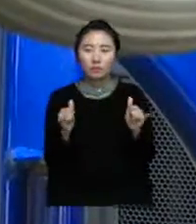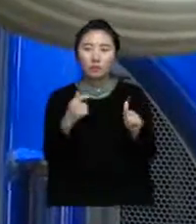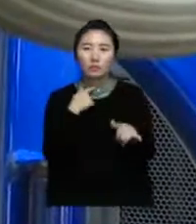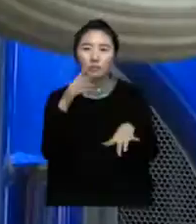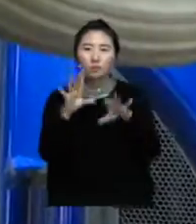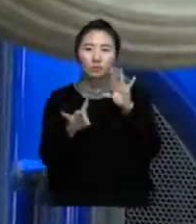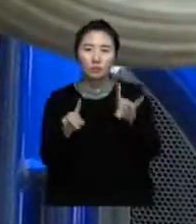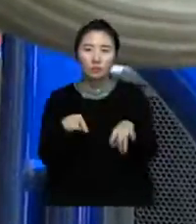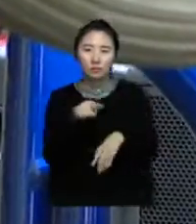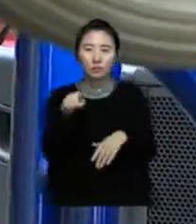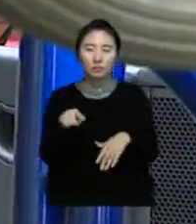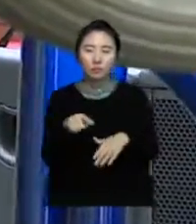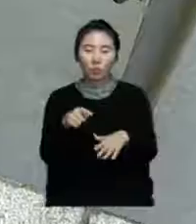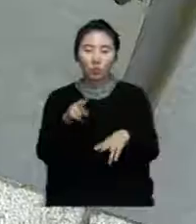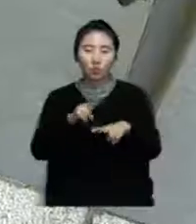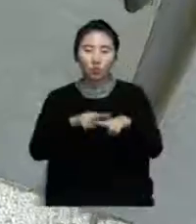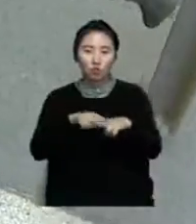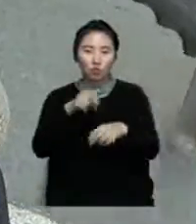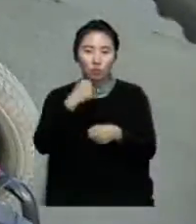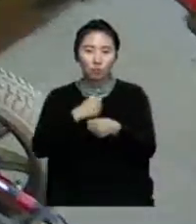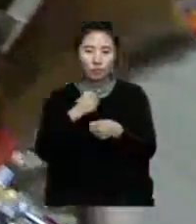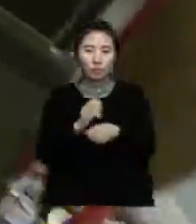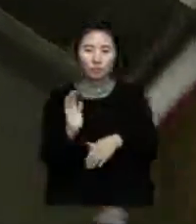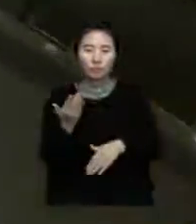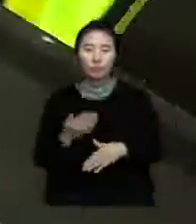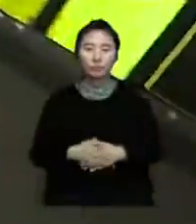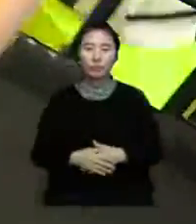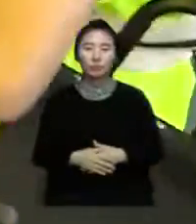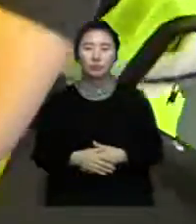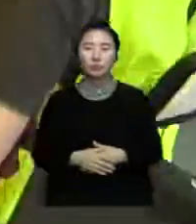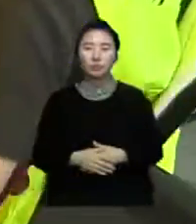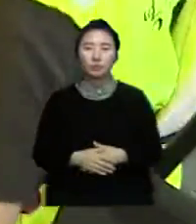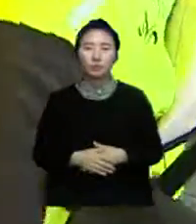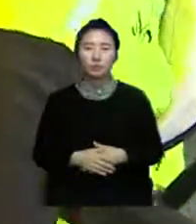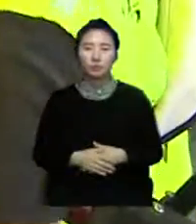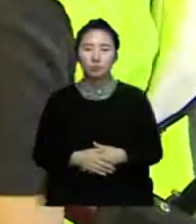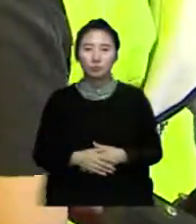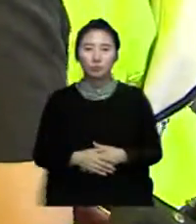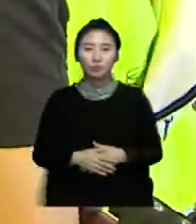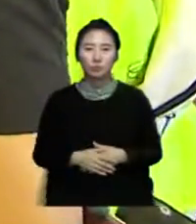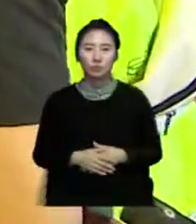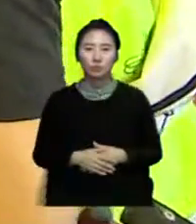목마른 그들이 우물을 파내고 있습니다. 딜라이브 서울경기 케이블TV 조성엽입니다.